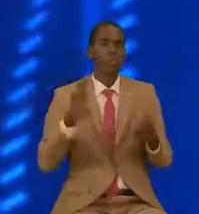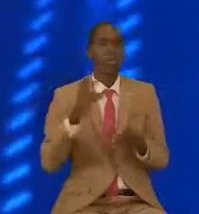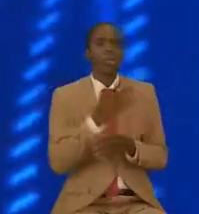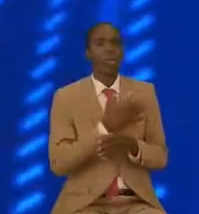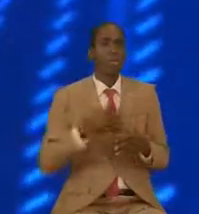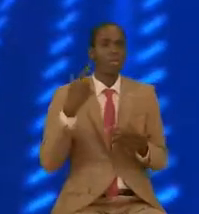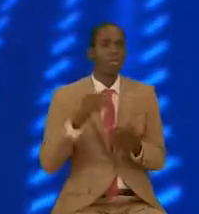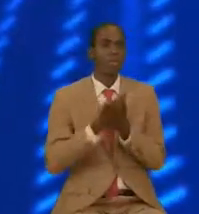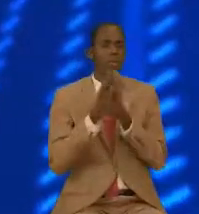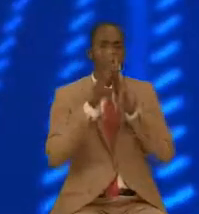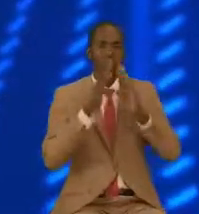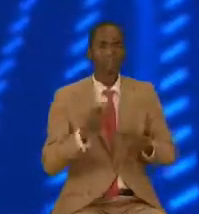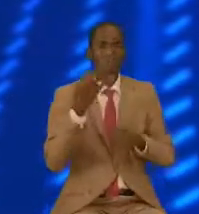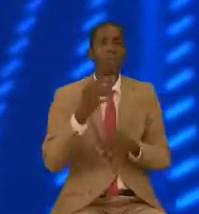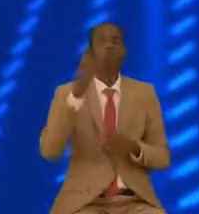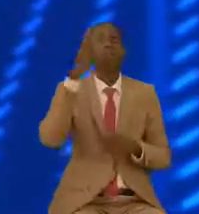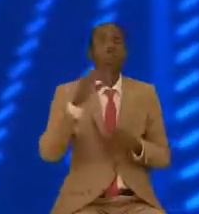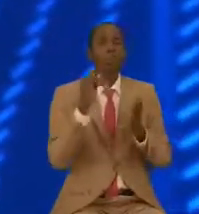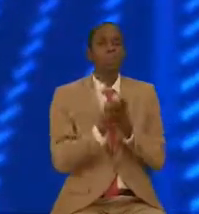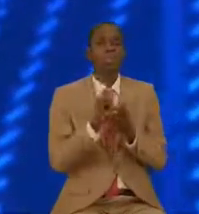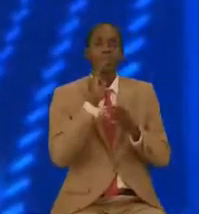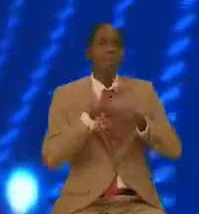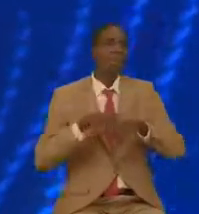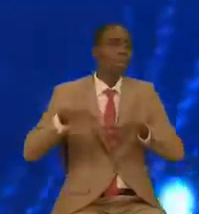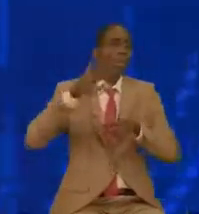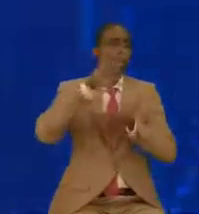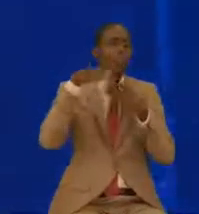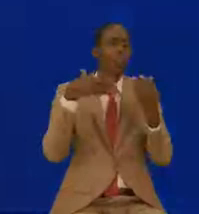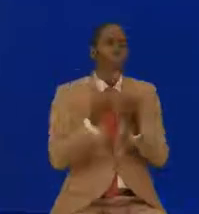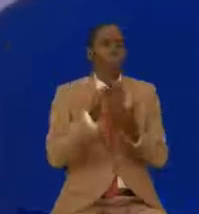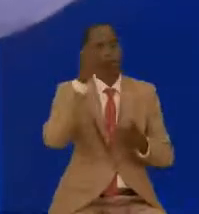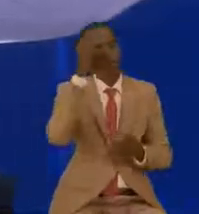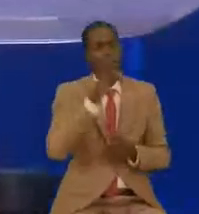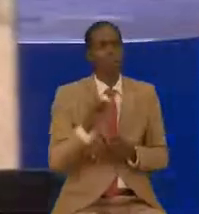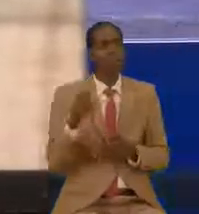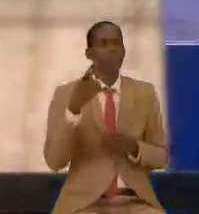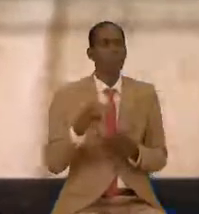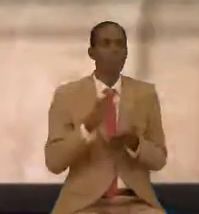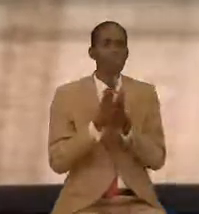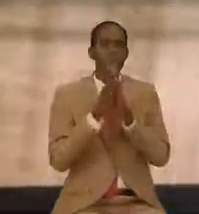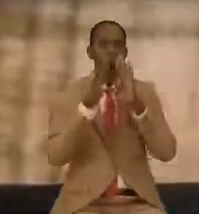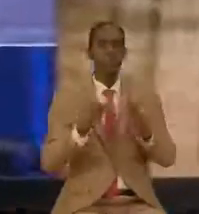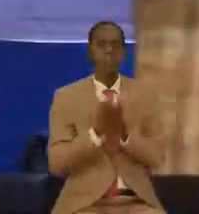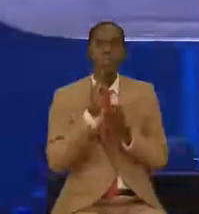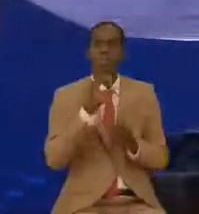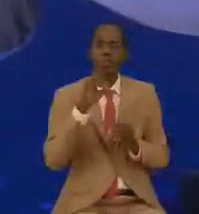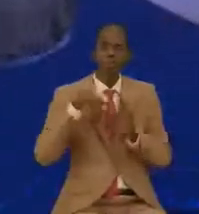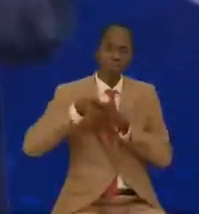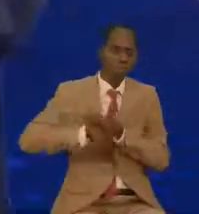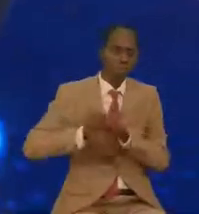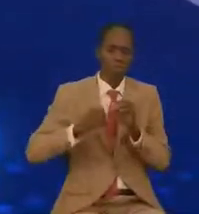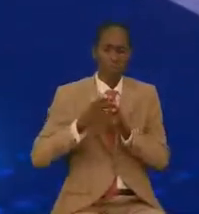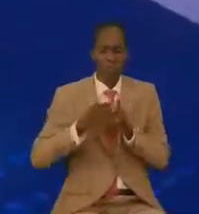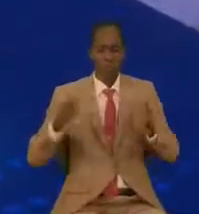de Dieu qui surpasse toute intelligence. La paix si profonde, si élevée,